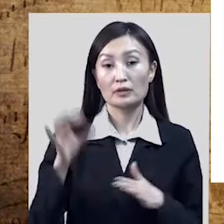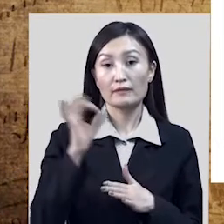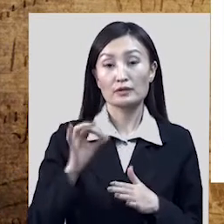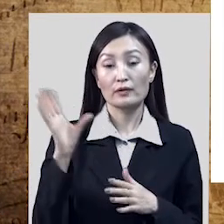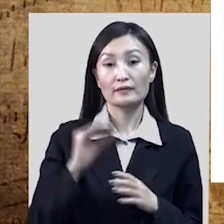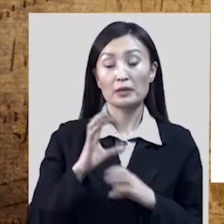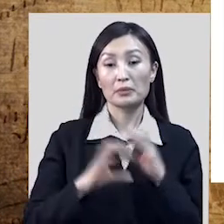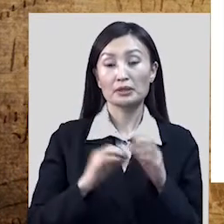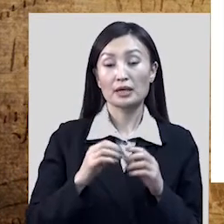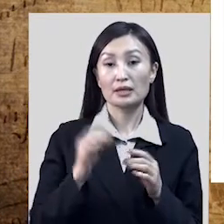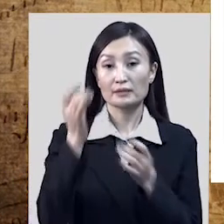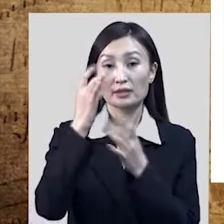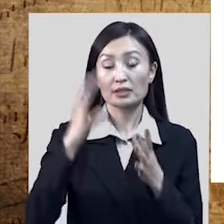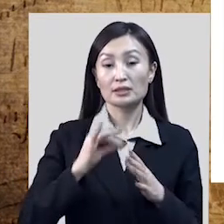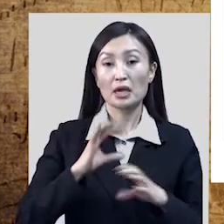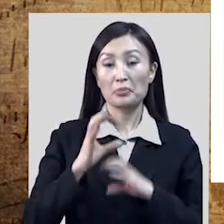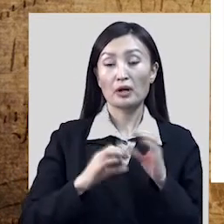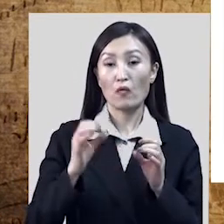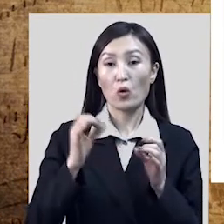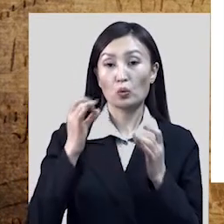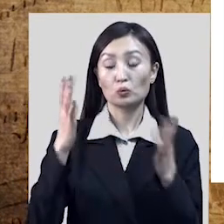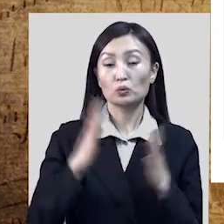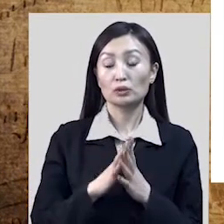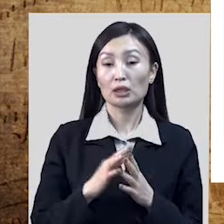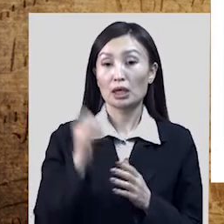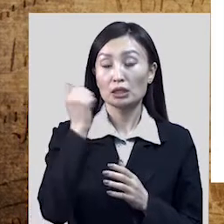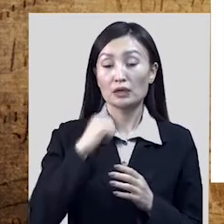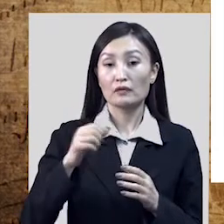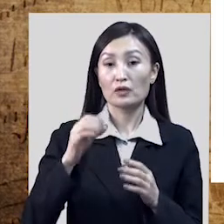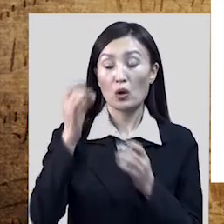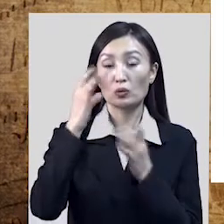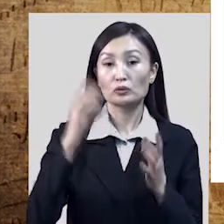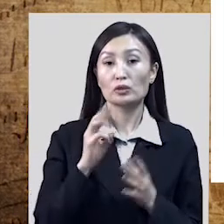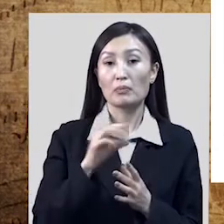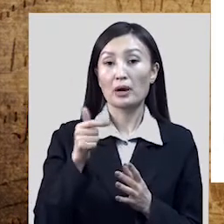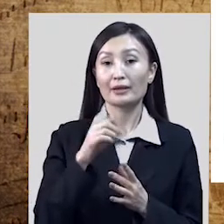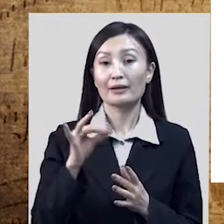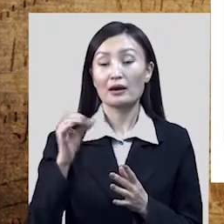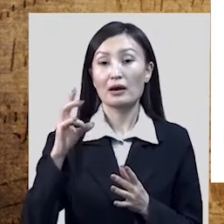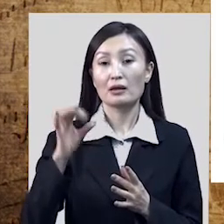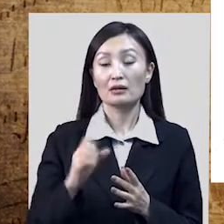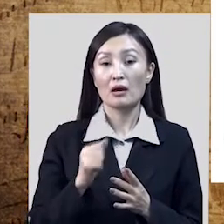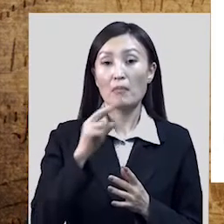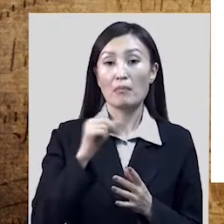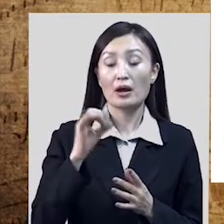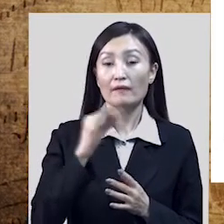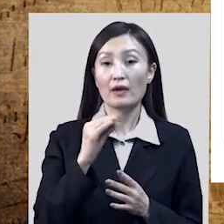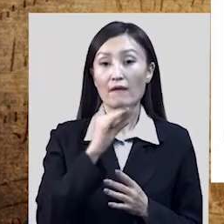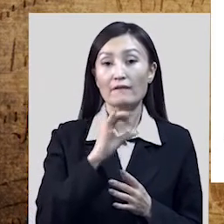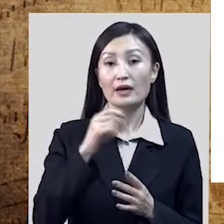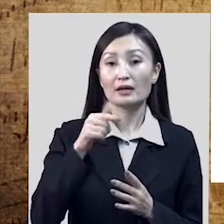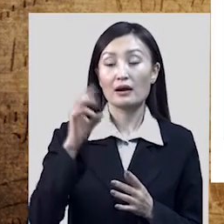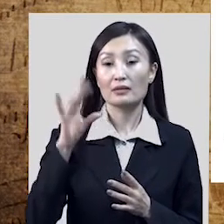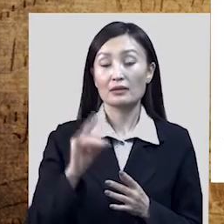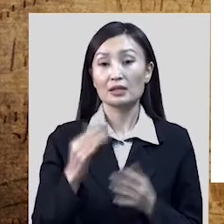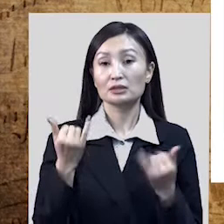всемирной цивилизации и мировой культуры древняя культура бактрии марге она софта парфе ферганы харизма